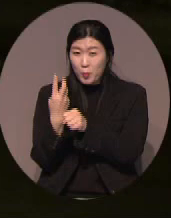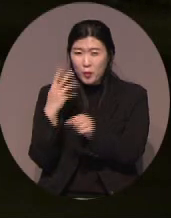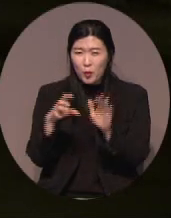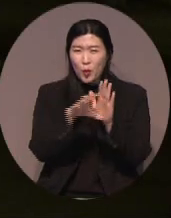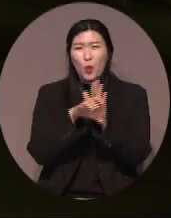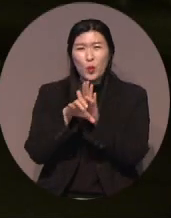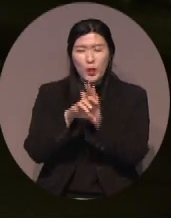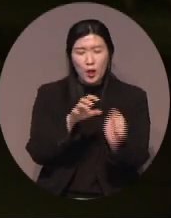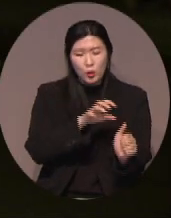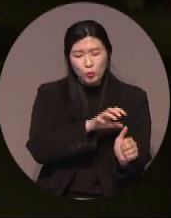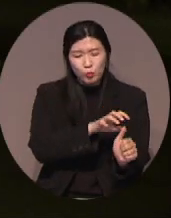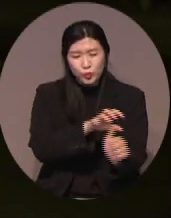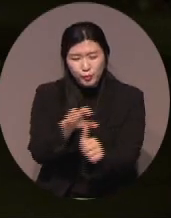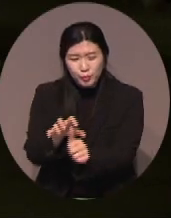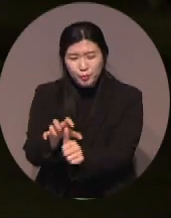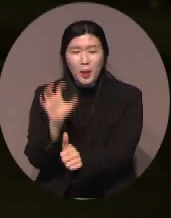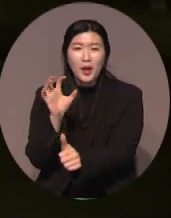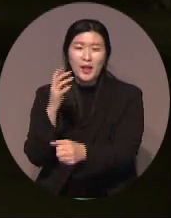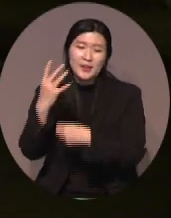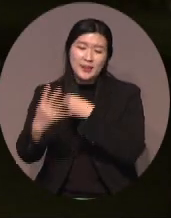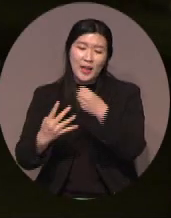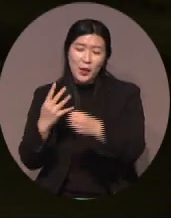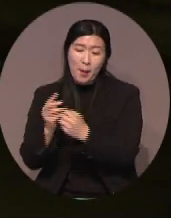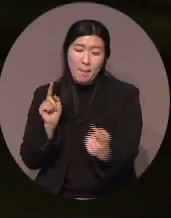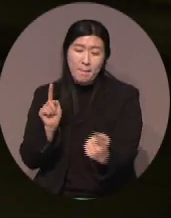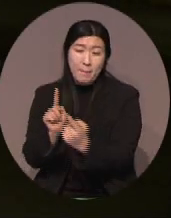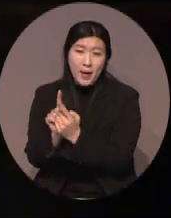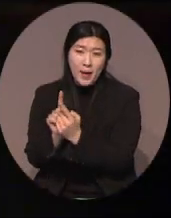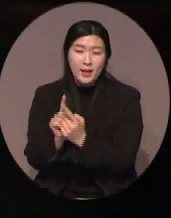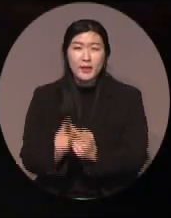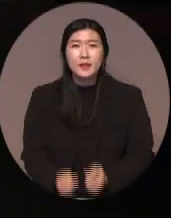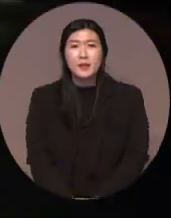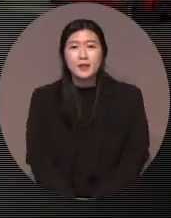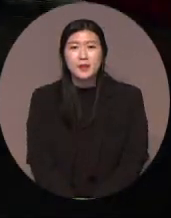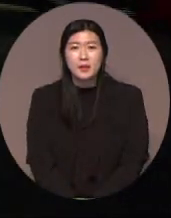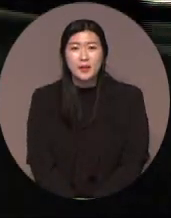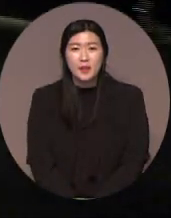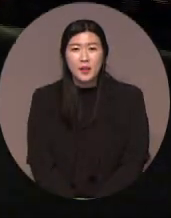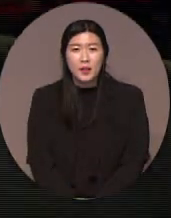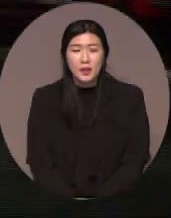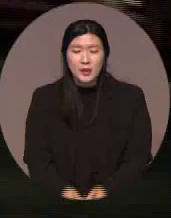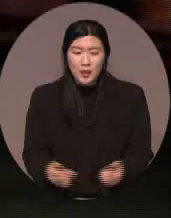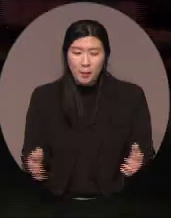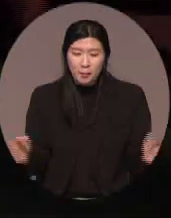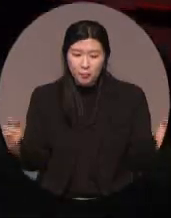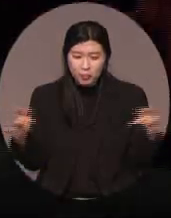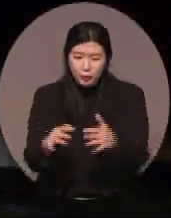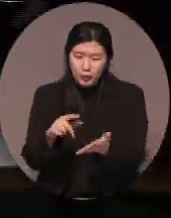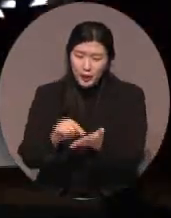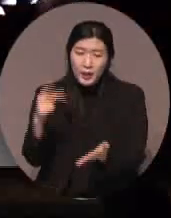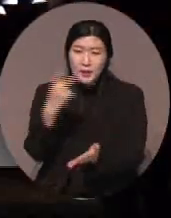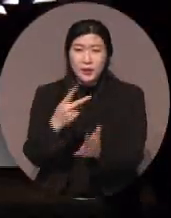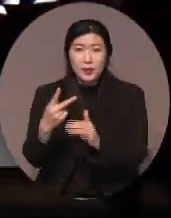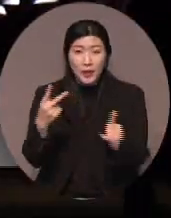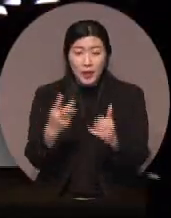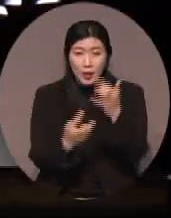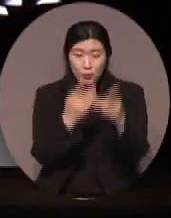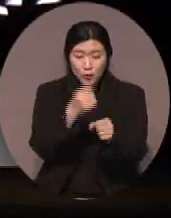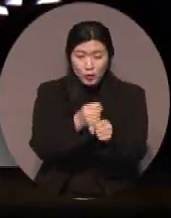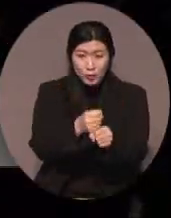개최하던 행사를 4년 만에 다시 많은 사람들이 참가해 의미를 더했는데요 2000여명의 참가자들은 횃불을 들고